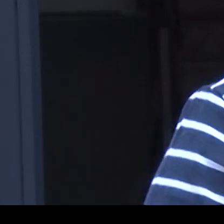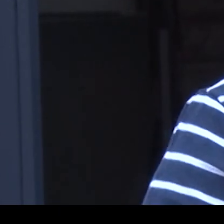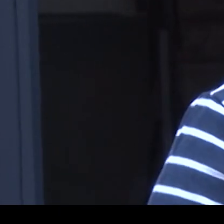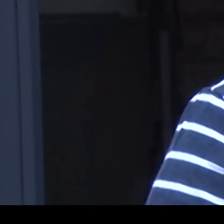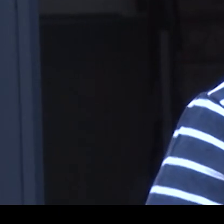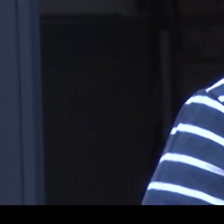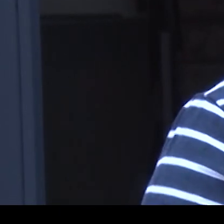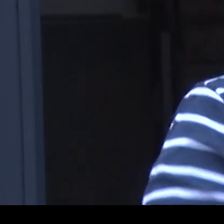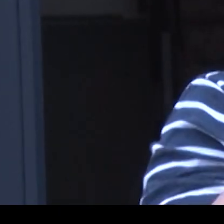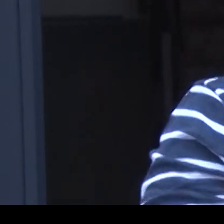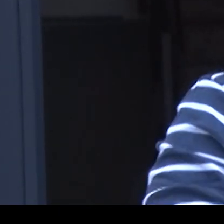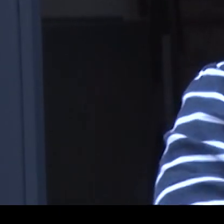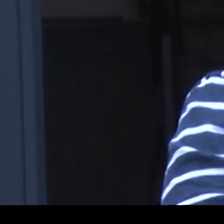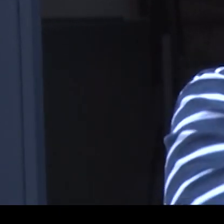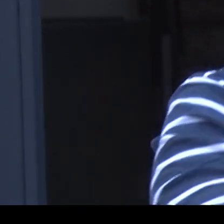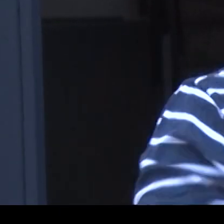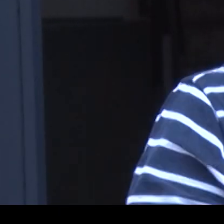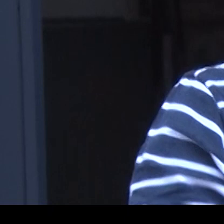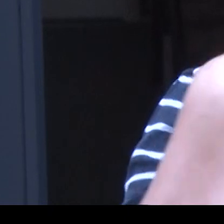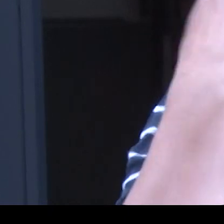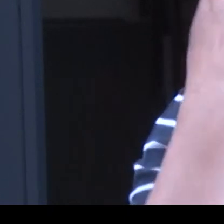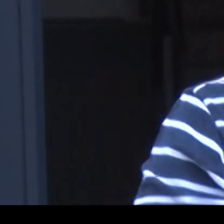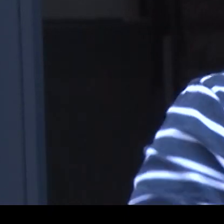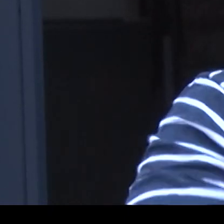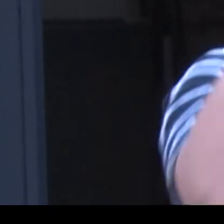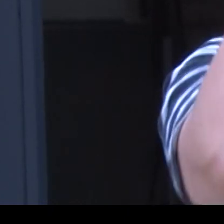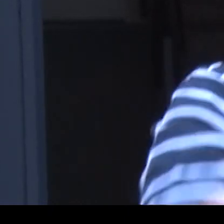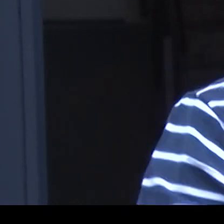në varëm edhe për institucioneve edhe për familjarve. Është